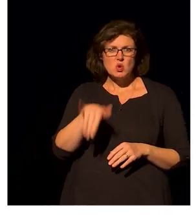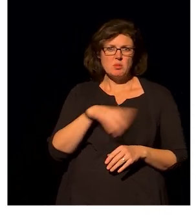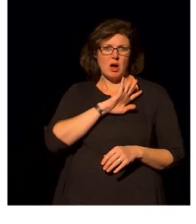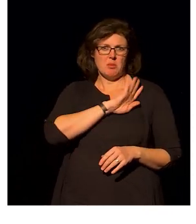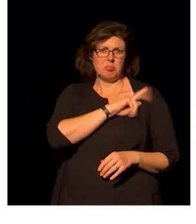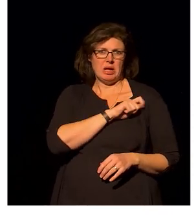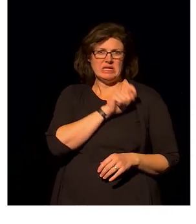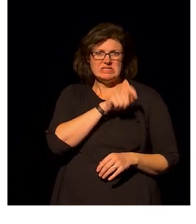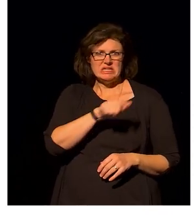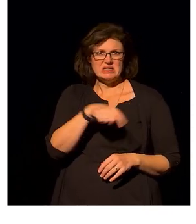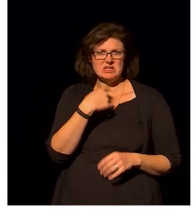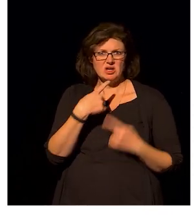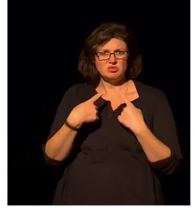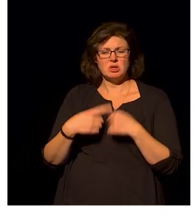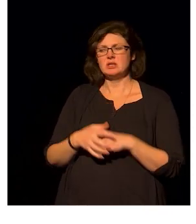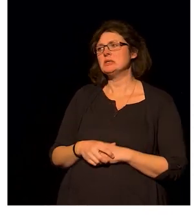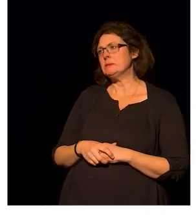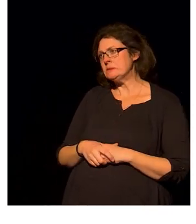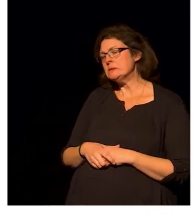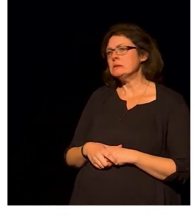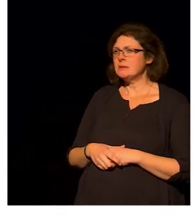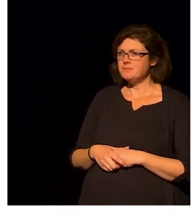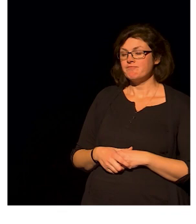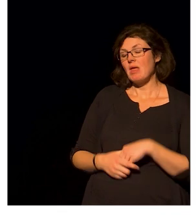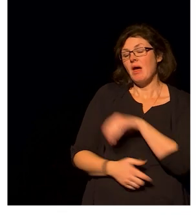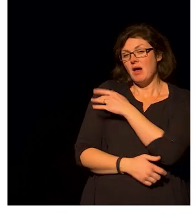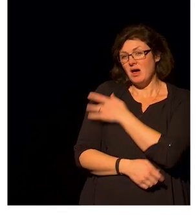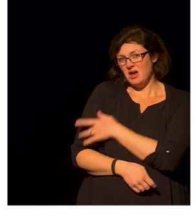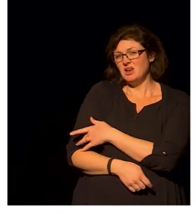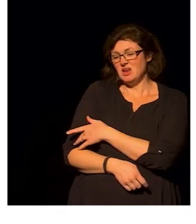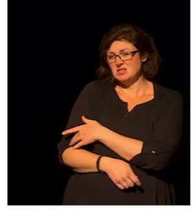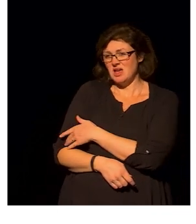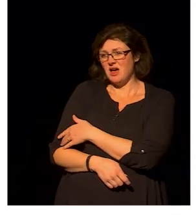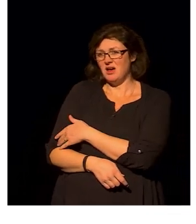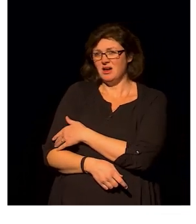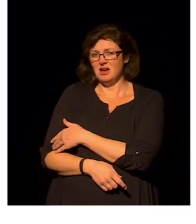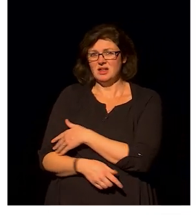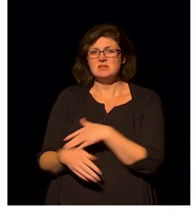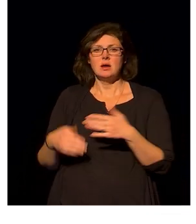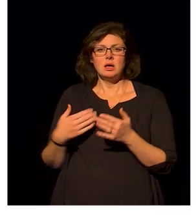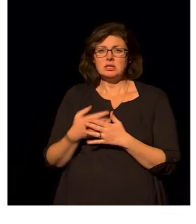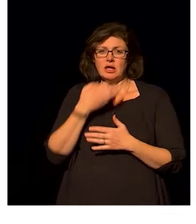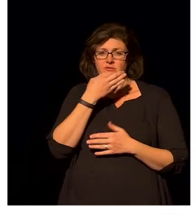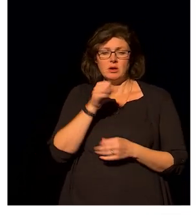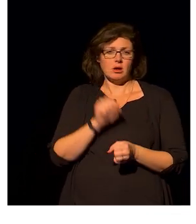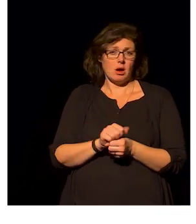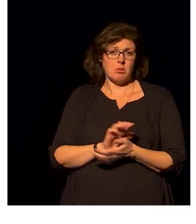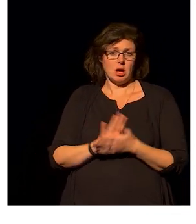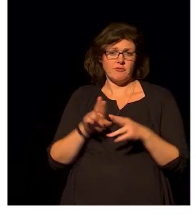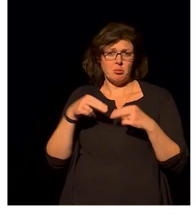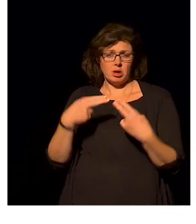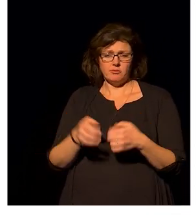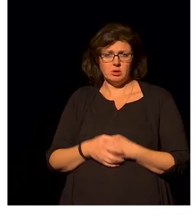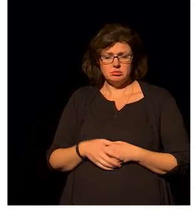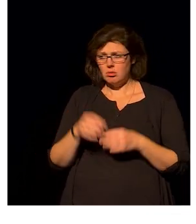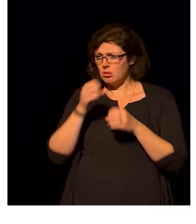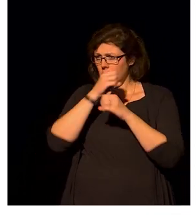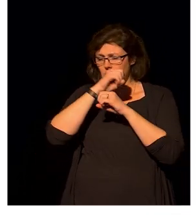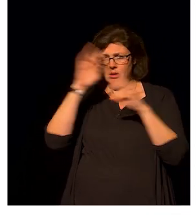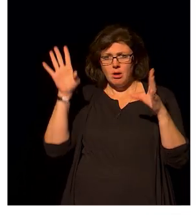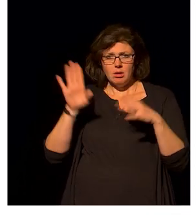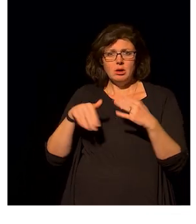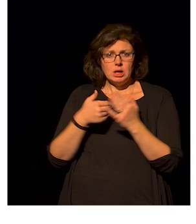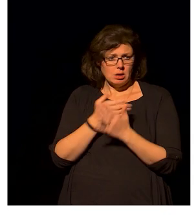Ja, das ist eine einerseits durchaus einfach zu beantwortende Frage. Natürlich gibt es ja auch